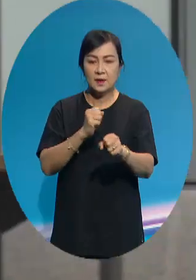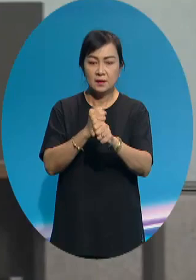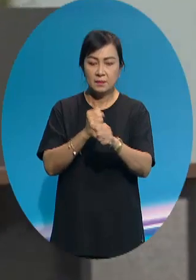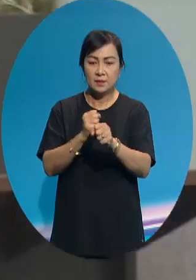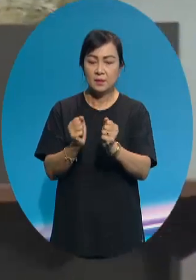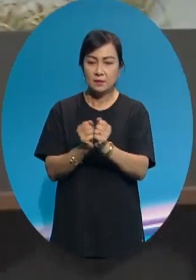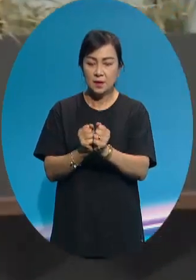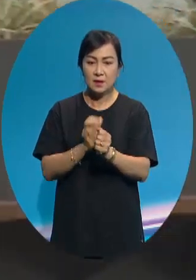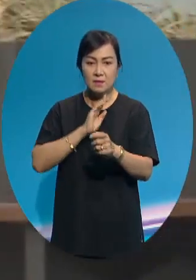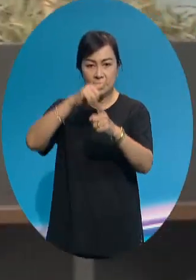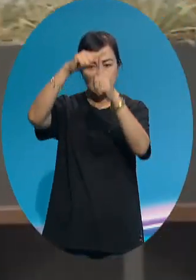tập thể của các bác sĩ